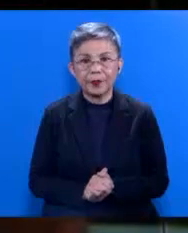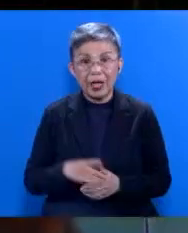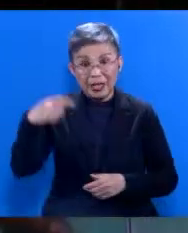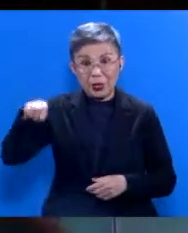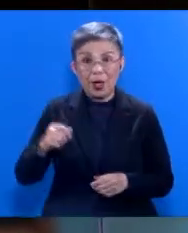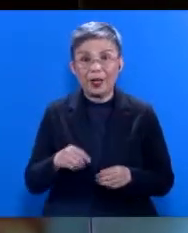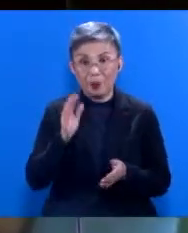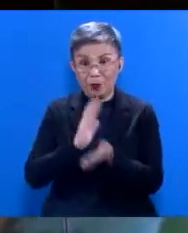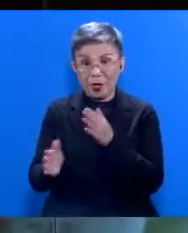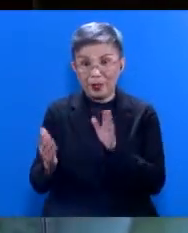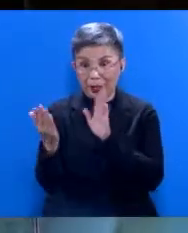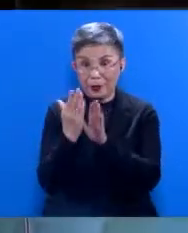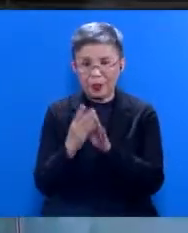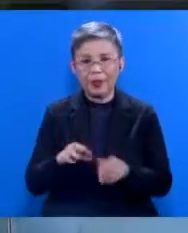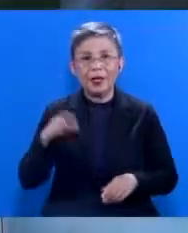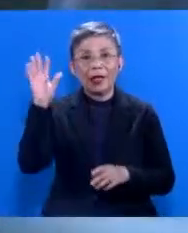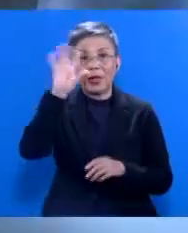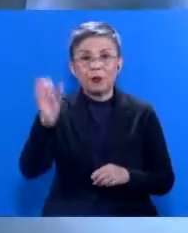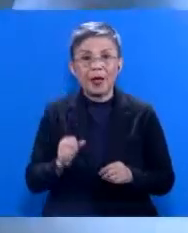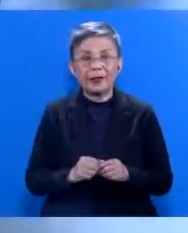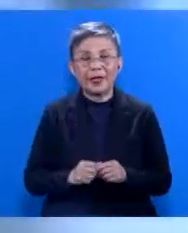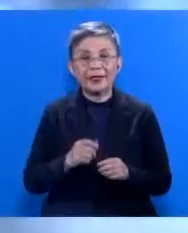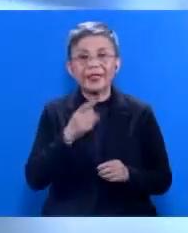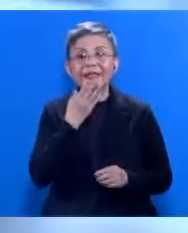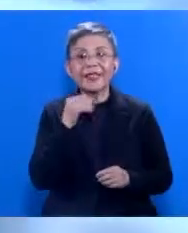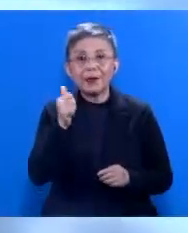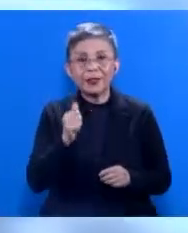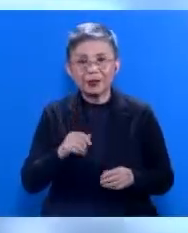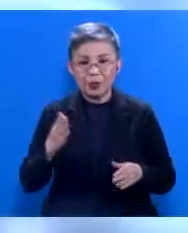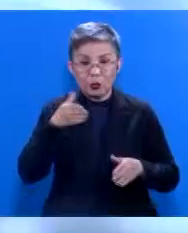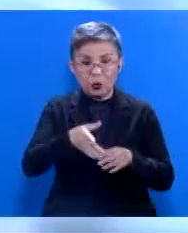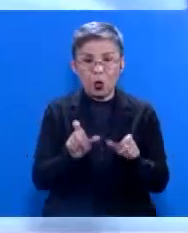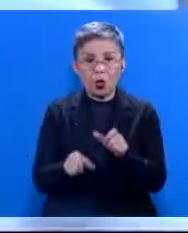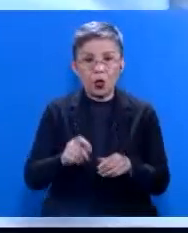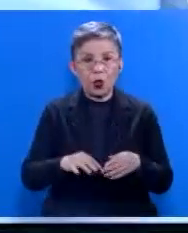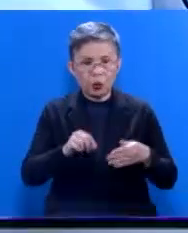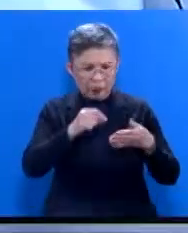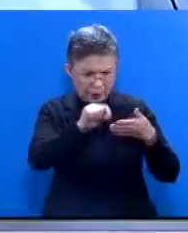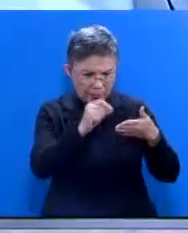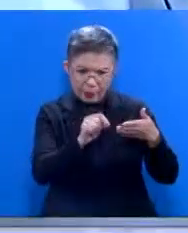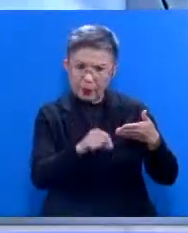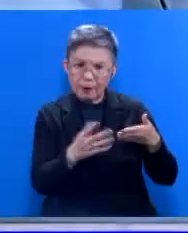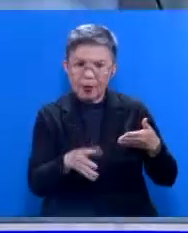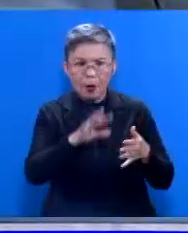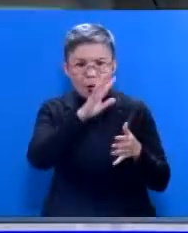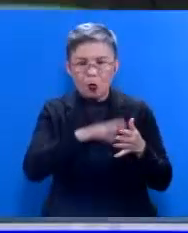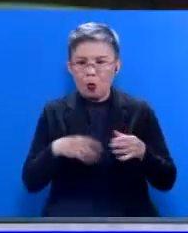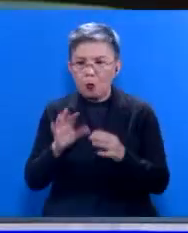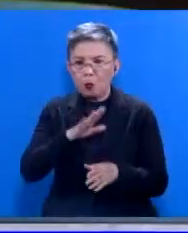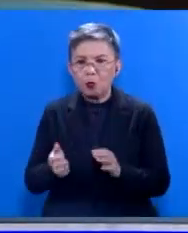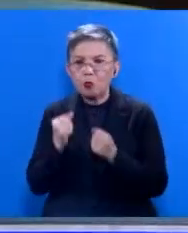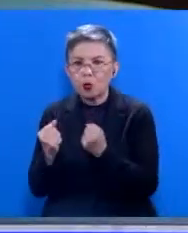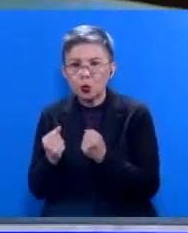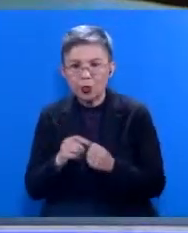Tatap muka, pemerintah Kabupaten Ciamis, Jawa Barat menurunkan tim verifikasi untuk mengecek penerapan protokol kesehatan di